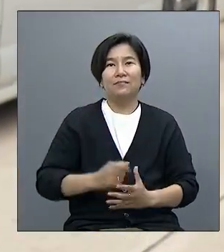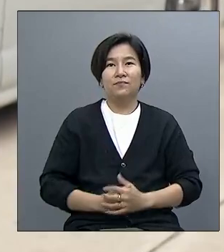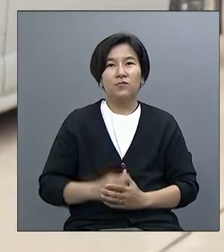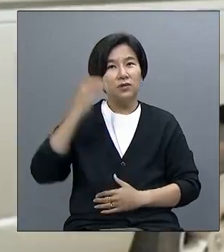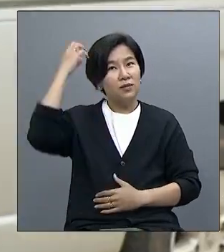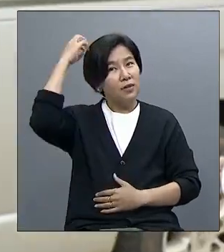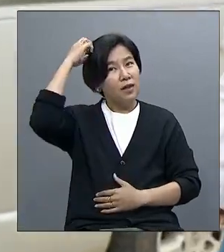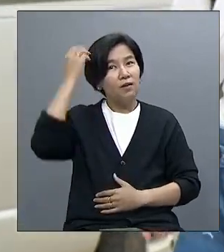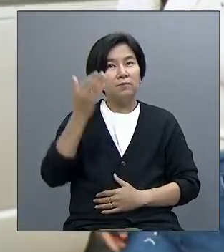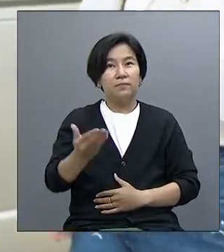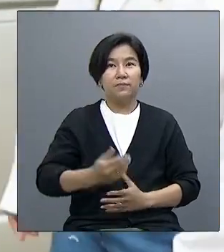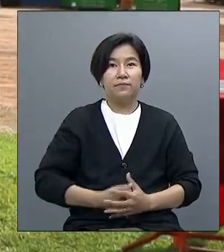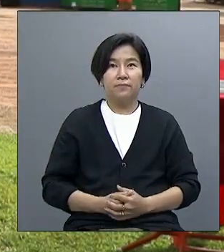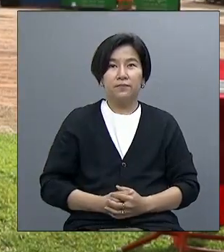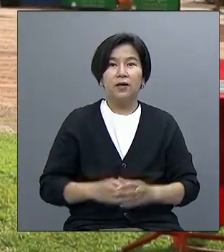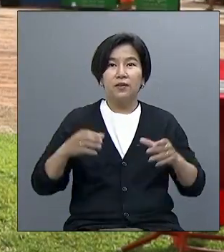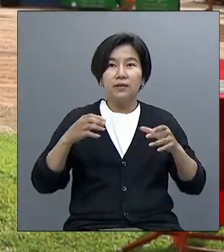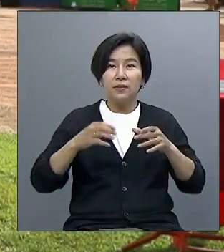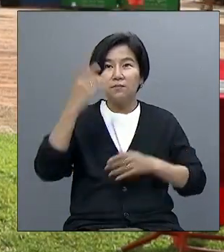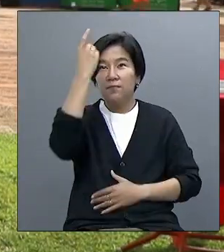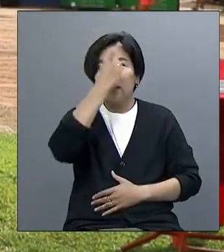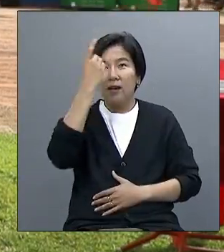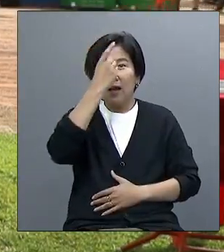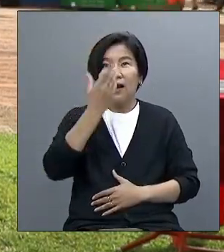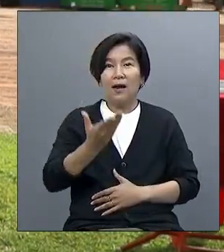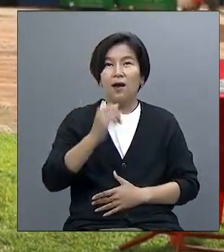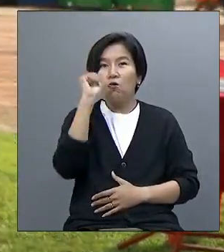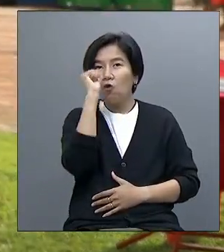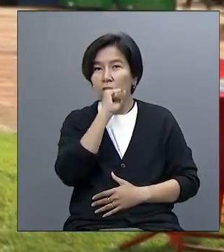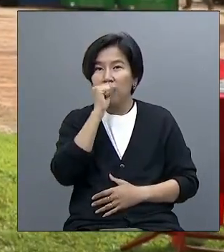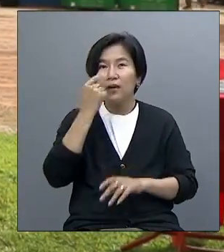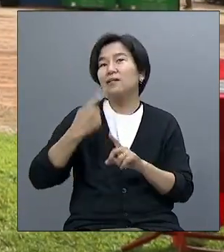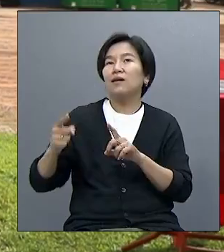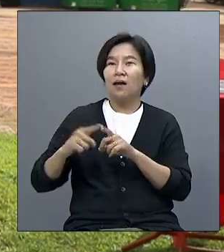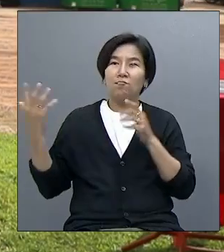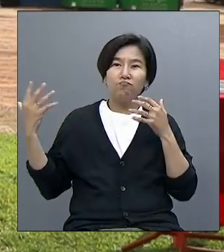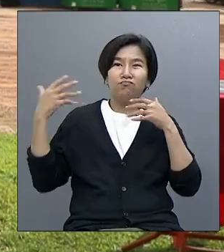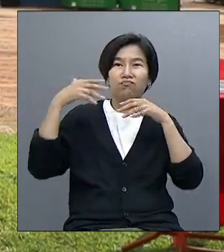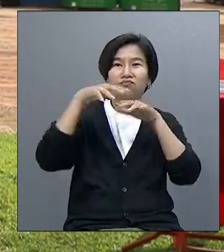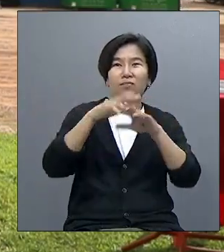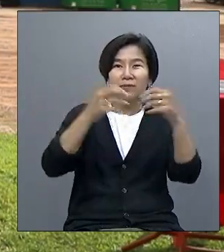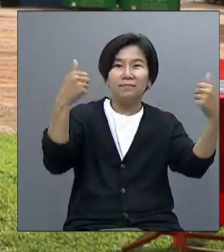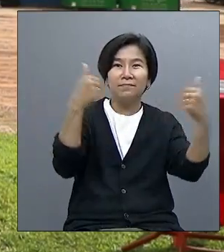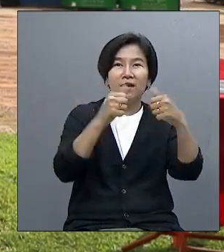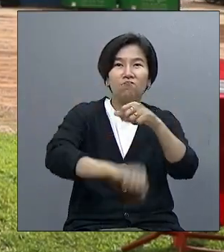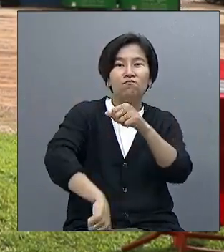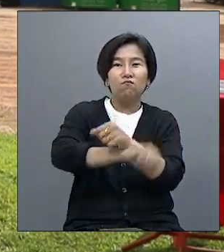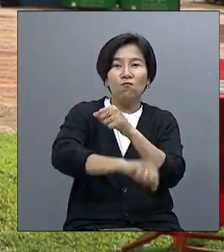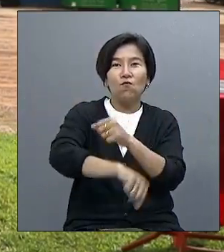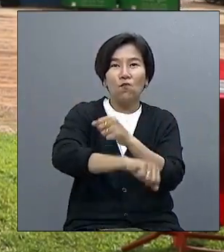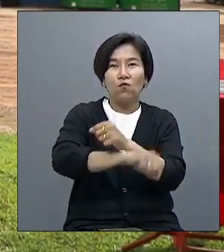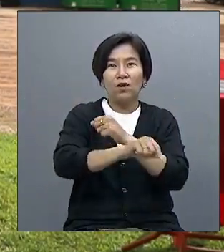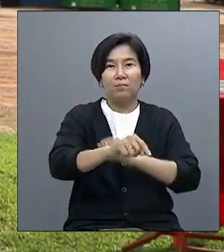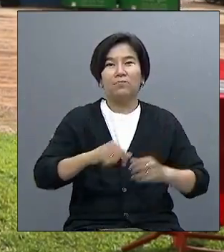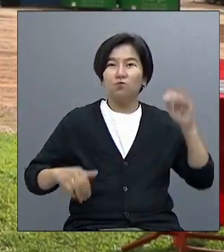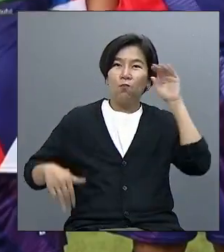ากนี ้ ยังมีการรวมทีมดารานักแสดงนักร้อง มากันเยอะเลย นี่ค่ะ มีเตะบอลกระชับมิตรใช่ไหมน้องยุ้ย ใช่แล้วค ่ ะ One Man and